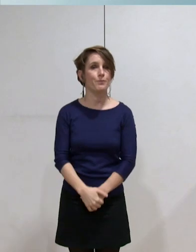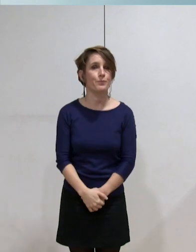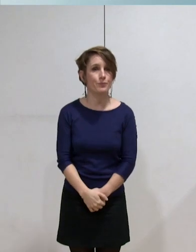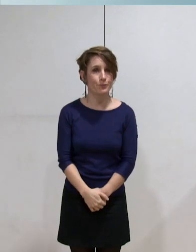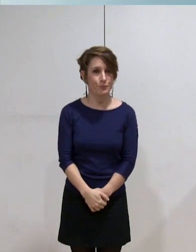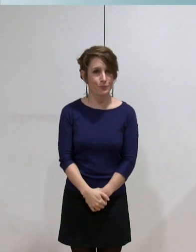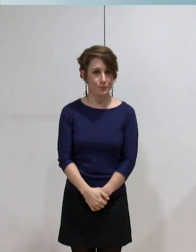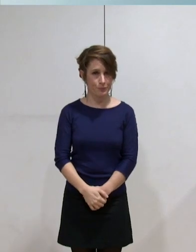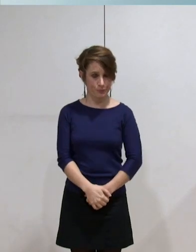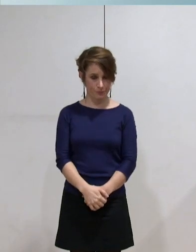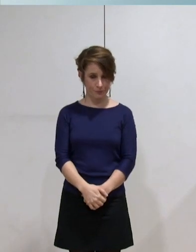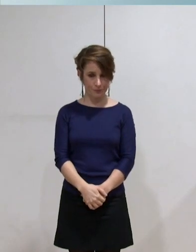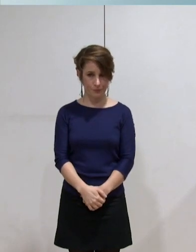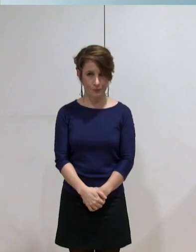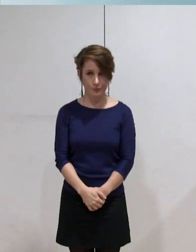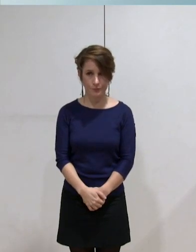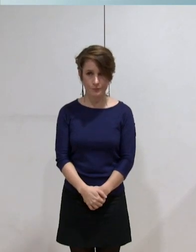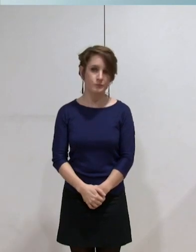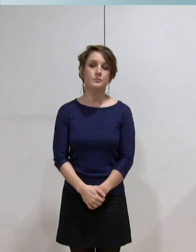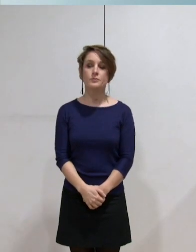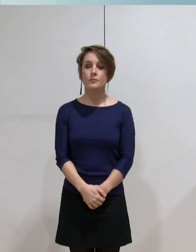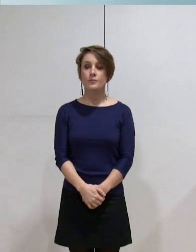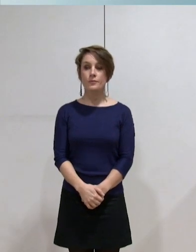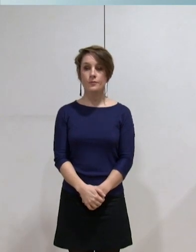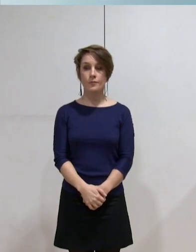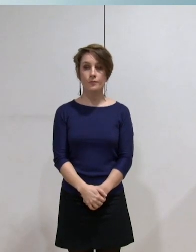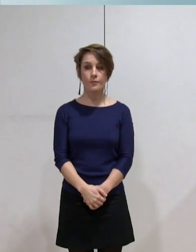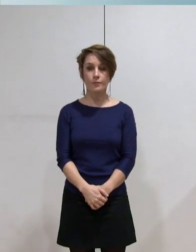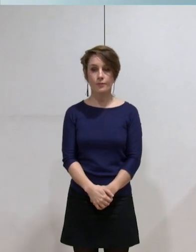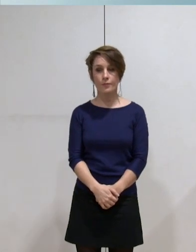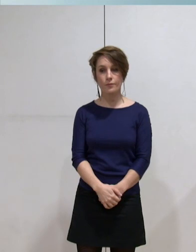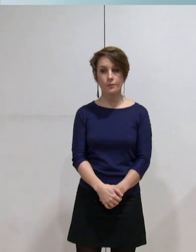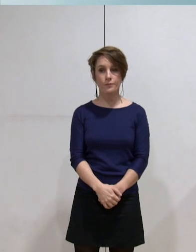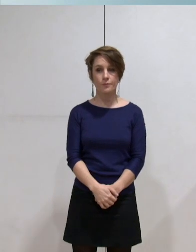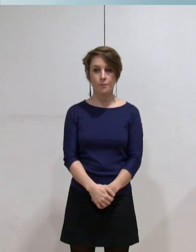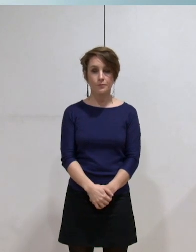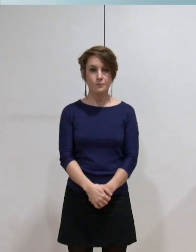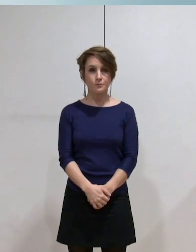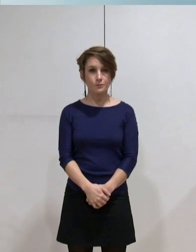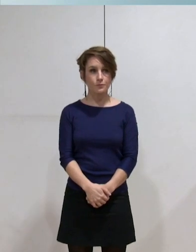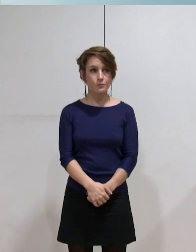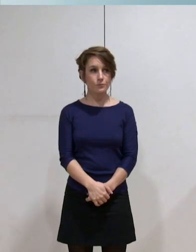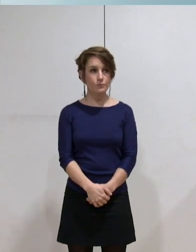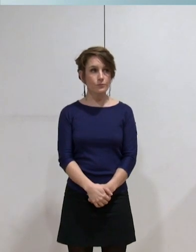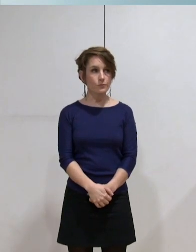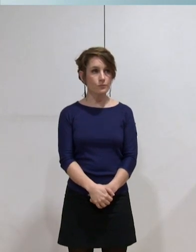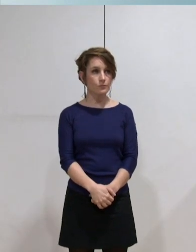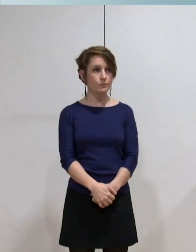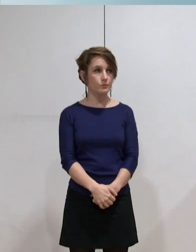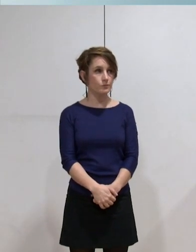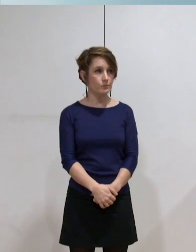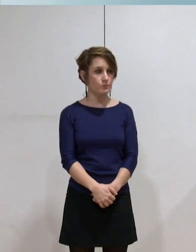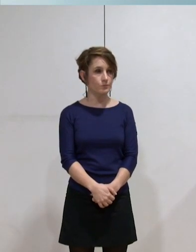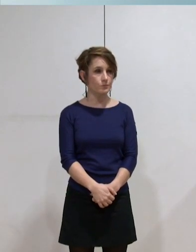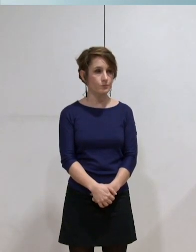kirkiacharian Monsieur Raphaël Marguet Monsieur Pierre Merot Yann mongaburu